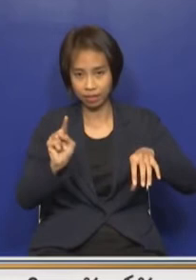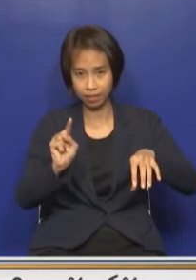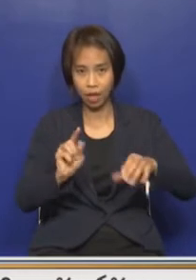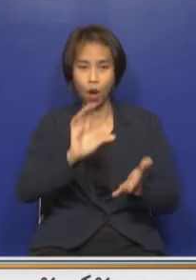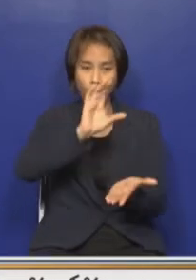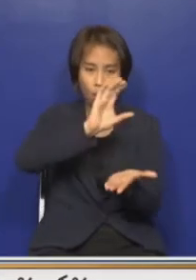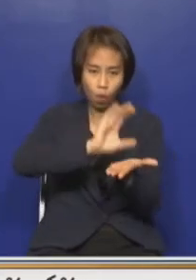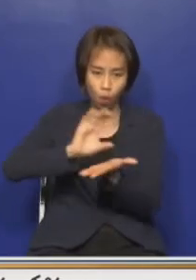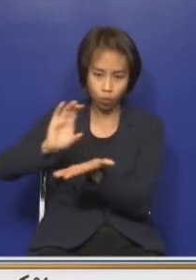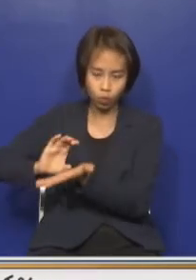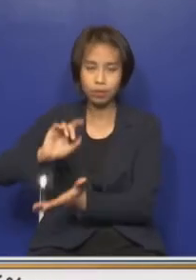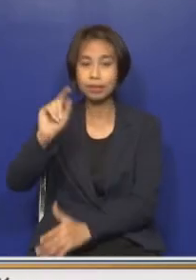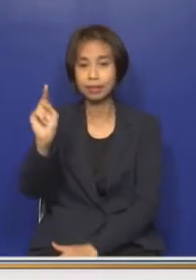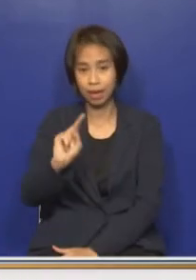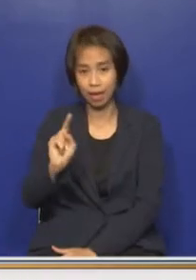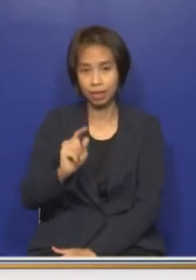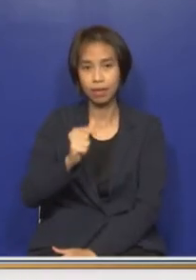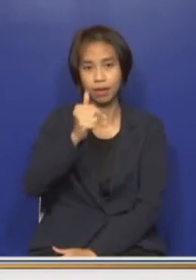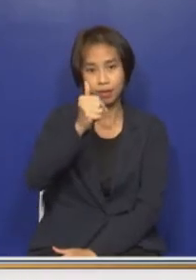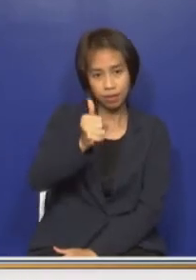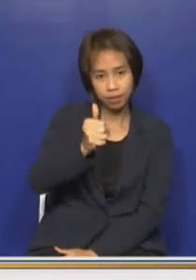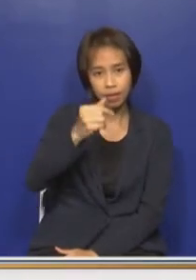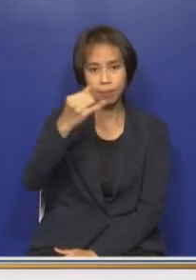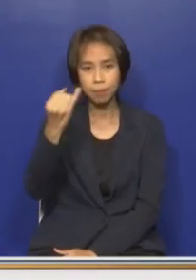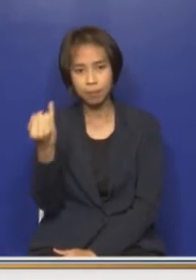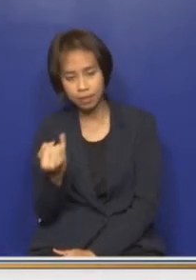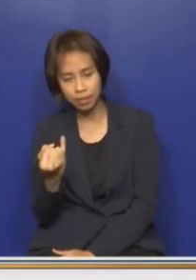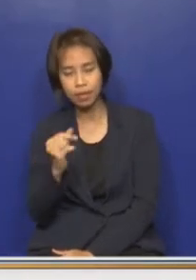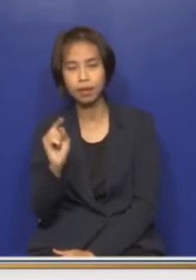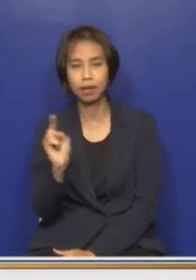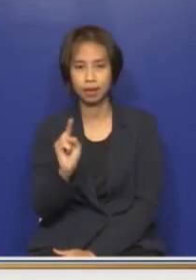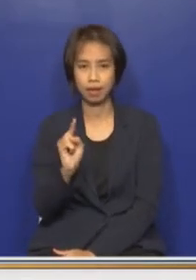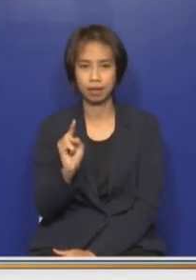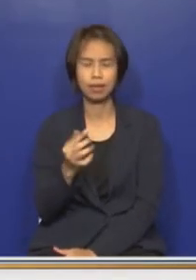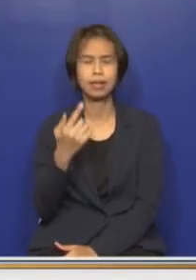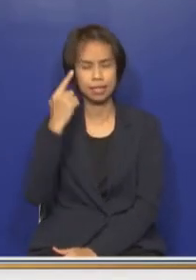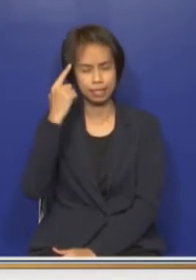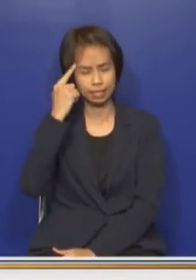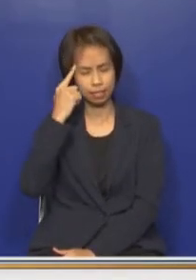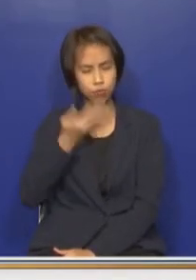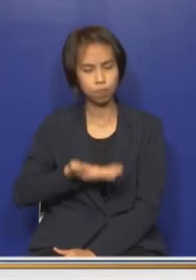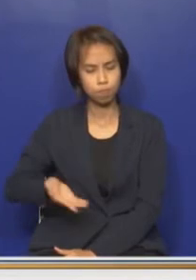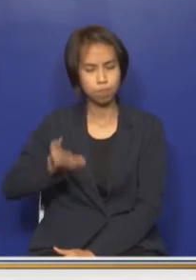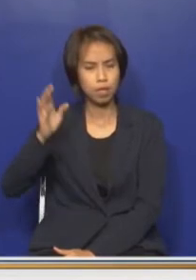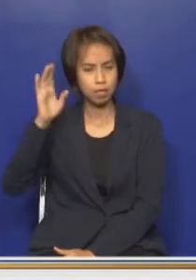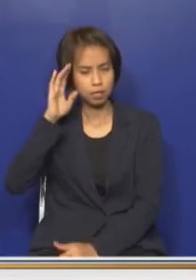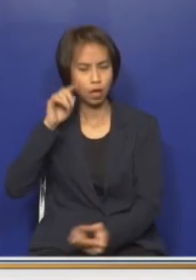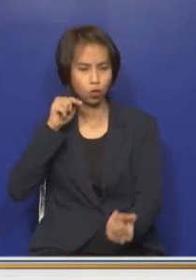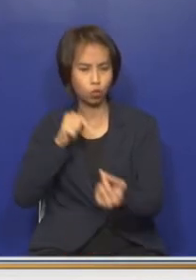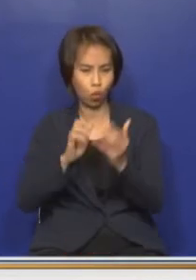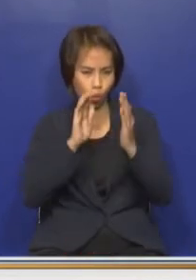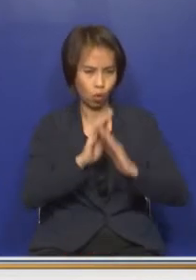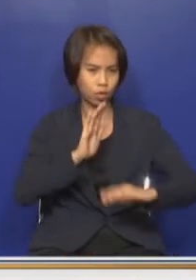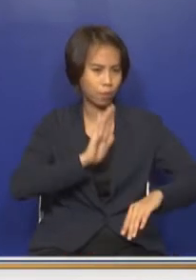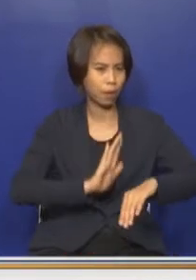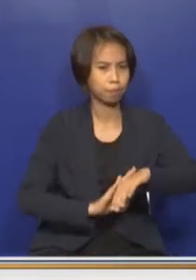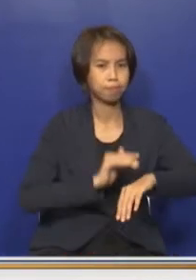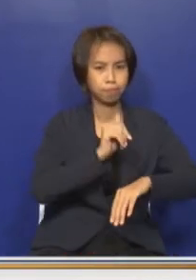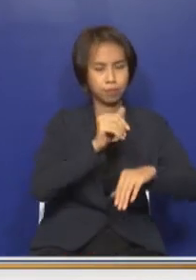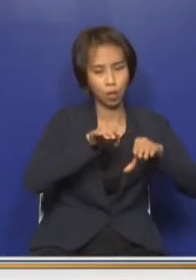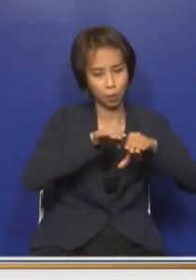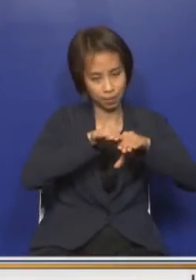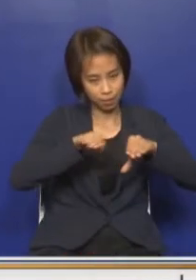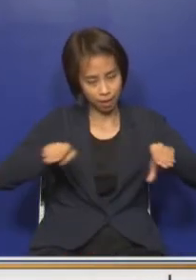องทุนใดดีหรือไม่ดีผมก็เชื่อนะครับว่าท่านคงจะได้อาศัยผู้รู้ที่มีมาตรฐ